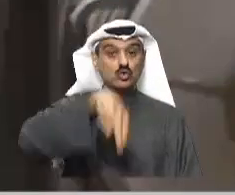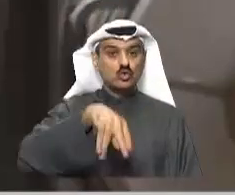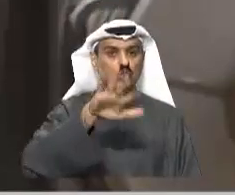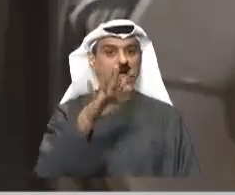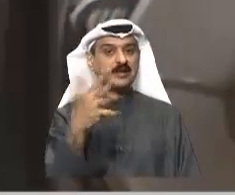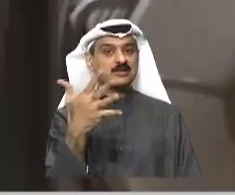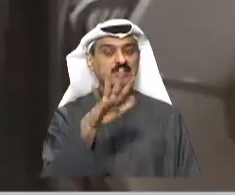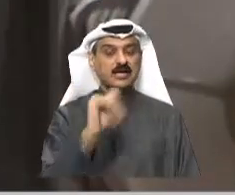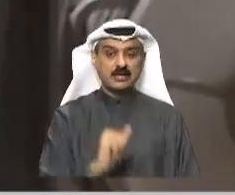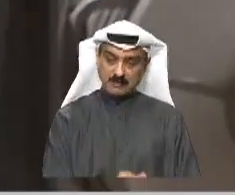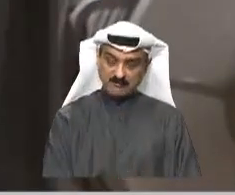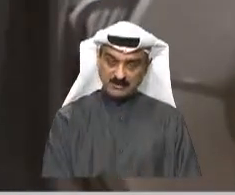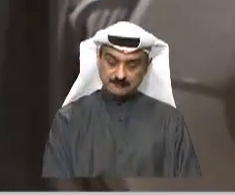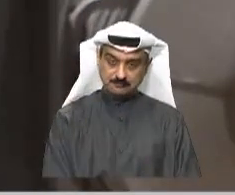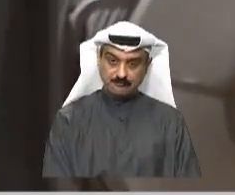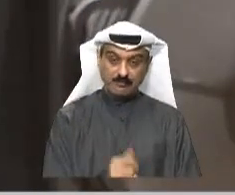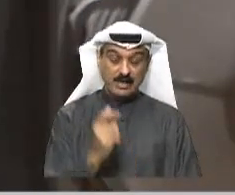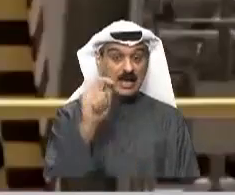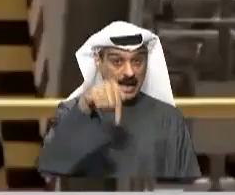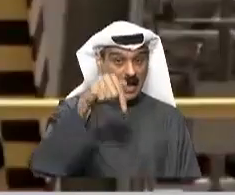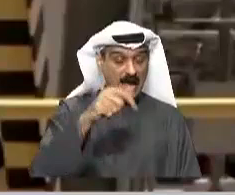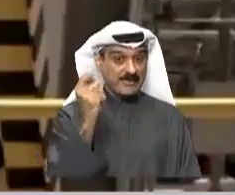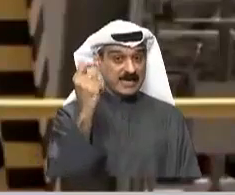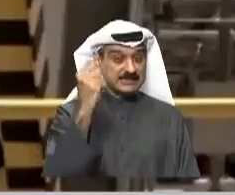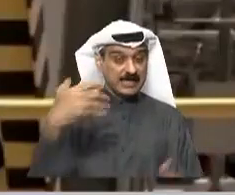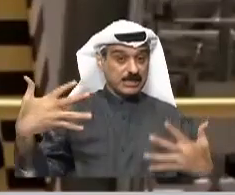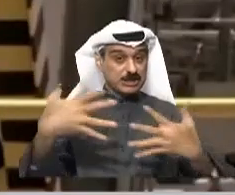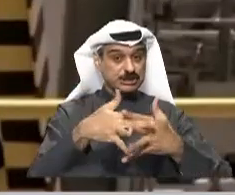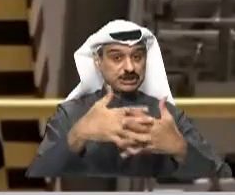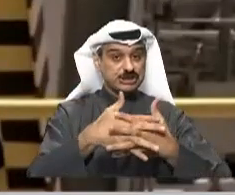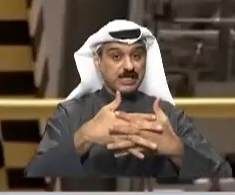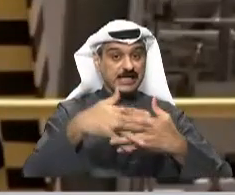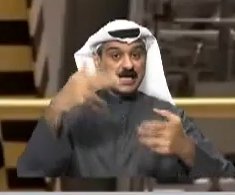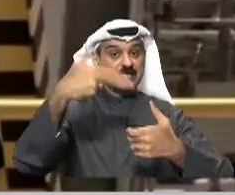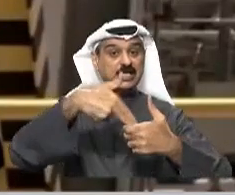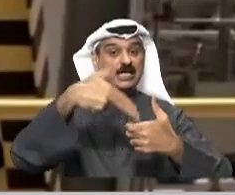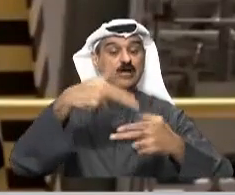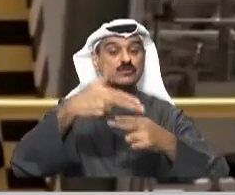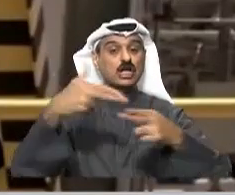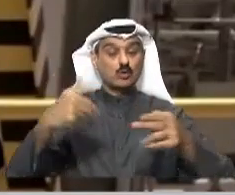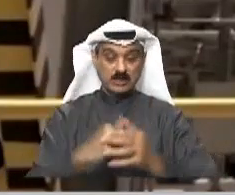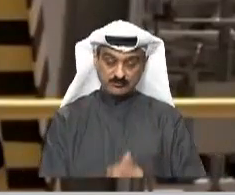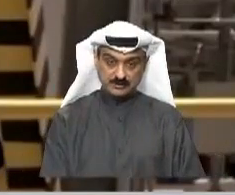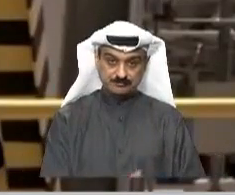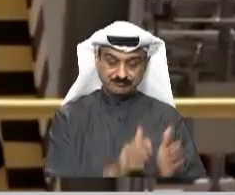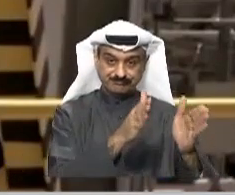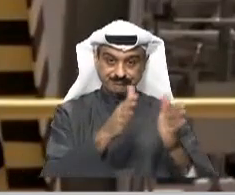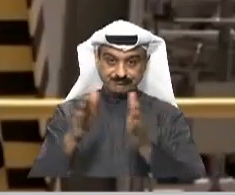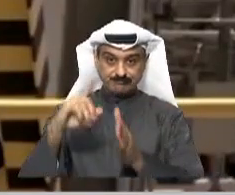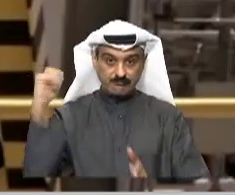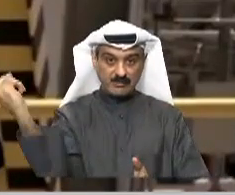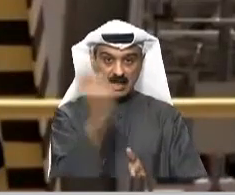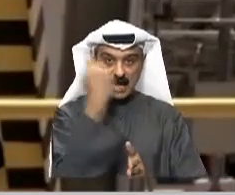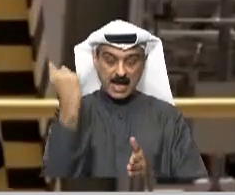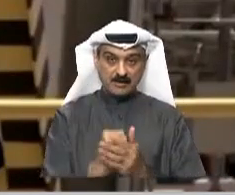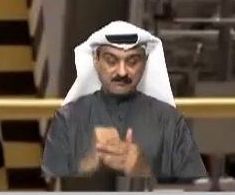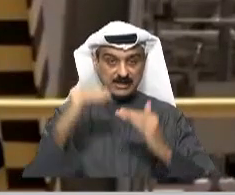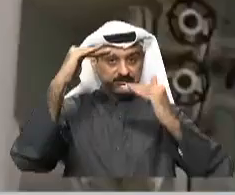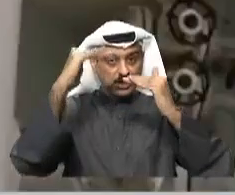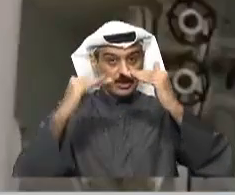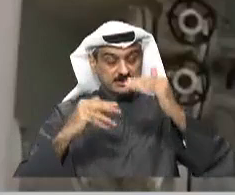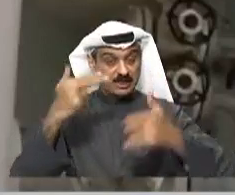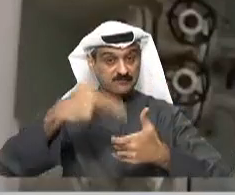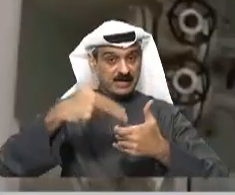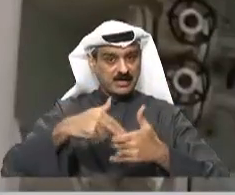$83.81 للبرميل وفقا للسعر المعلن من قبل مؤسسة البترول الكويتية. أما عالميا فقد تراجعت أسعار النفط